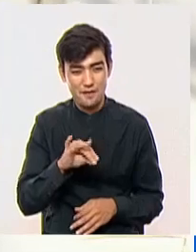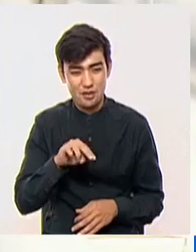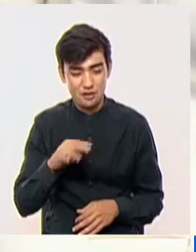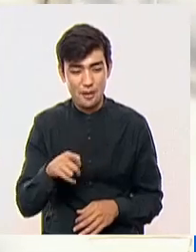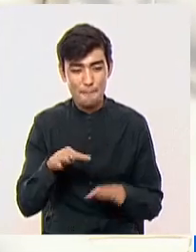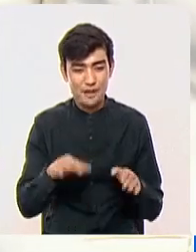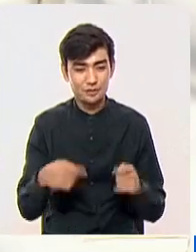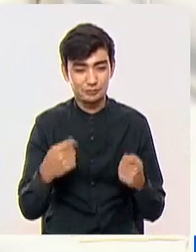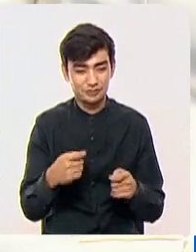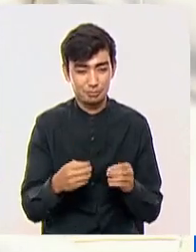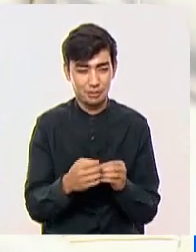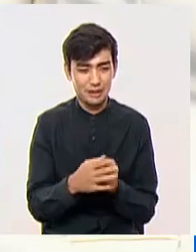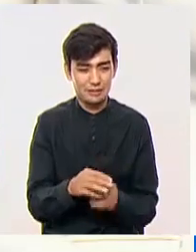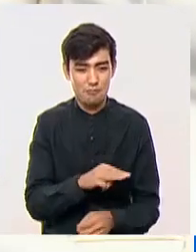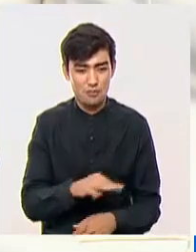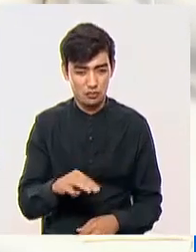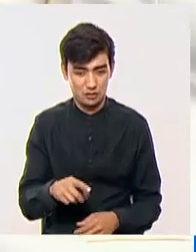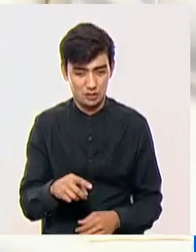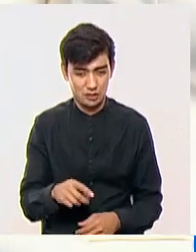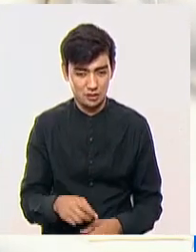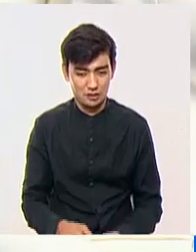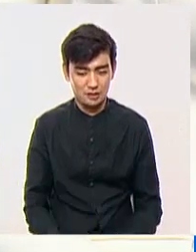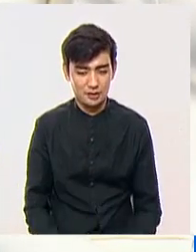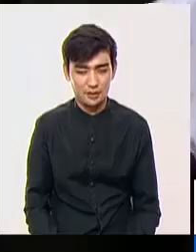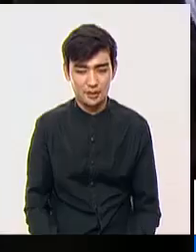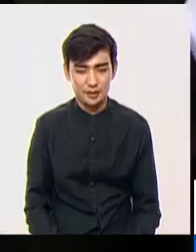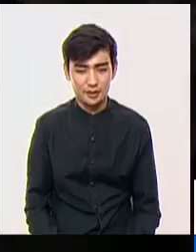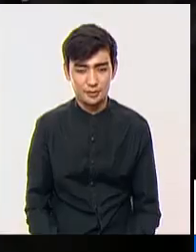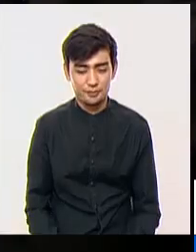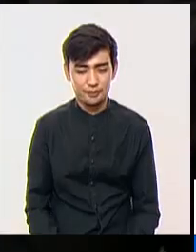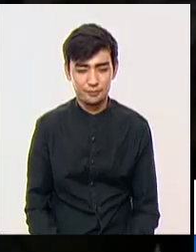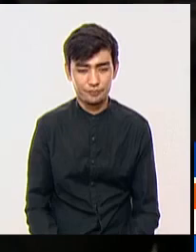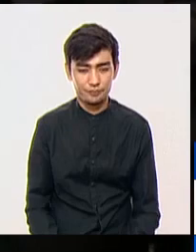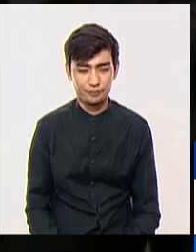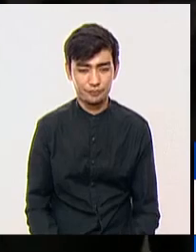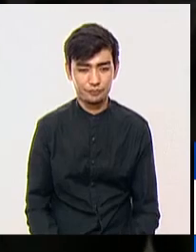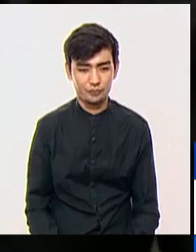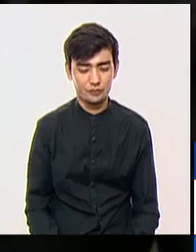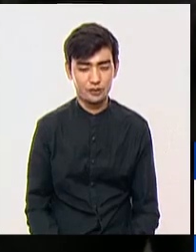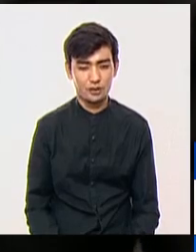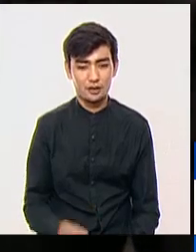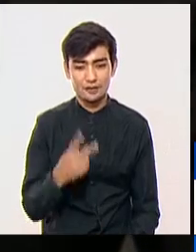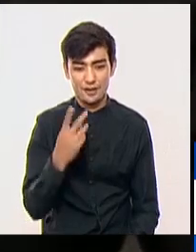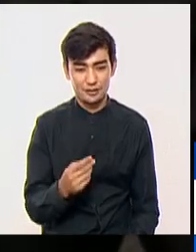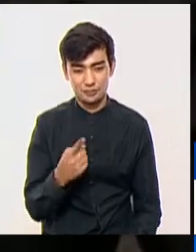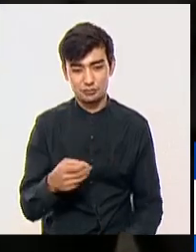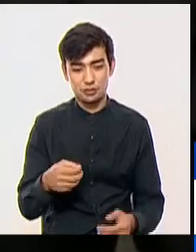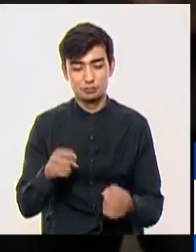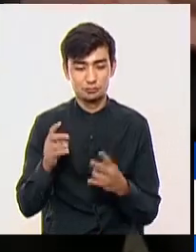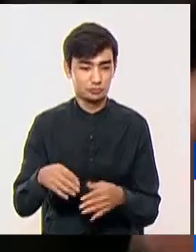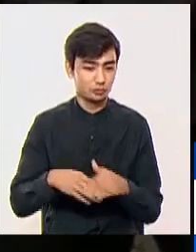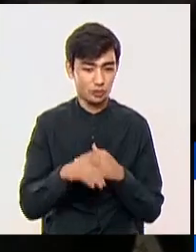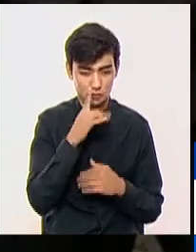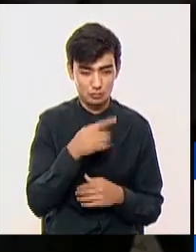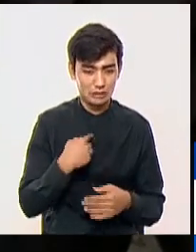бағасы 15 миллион теңгеден төмен емес екен. Бағана контроль орын деп айтты. Екі күнде шықпасаңдар, босатпасаңдар,